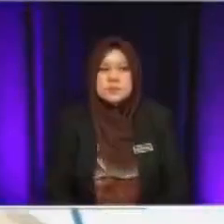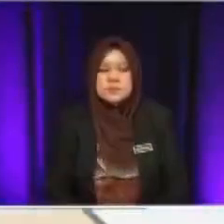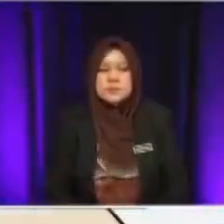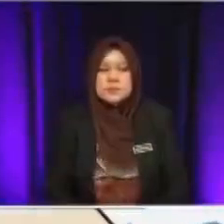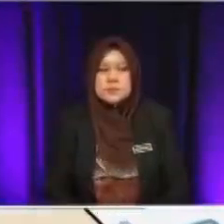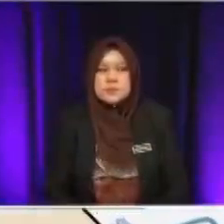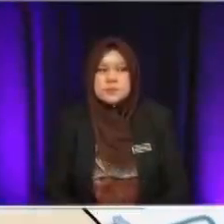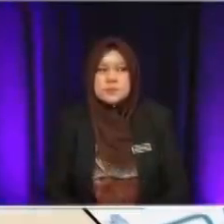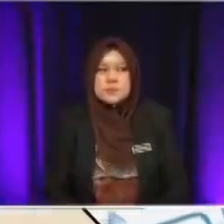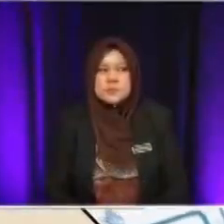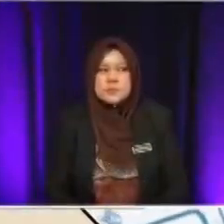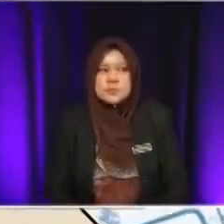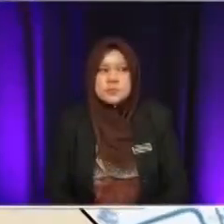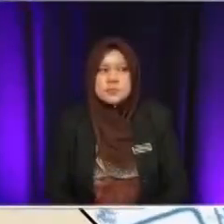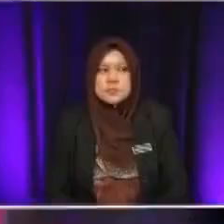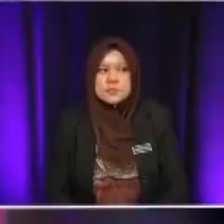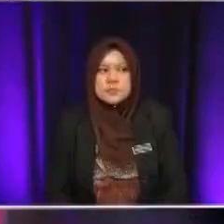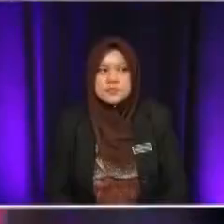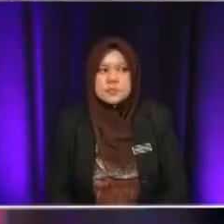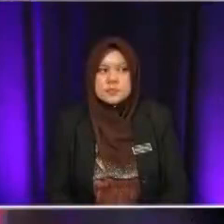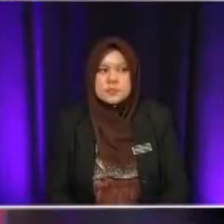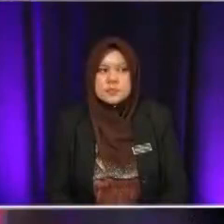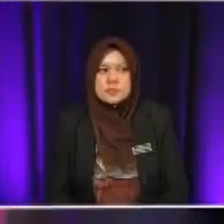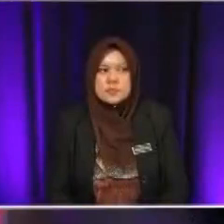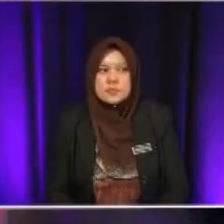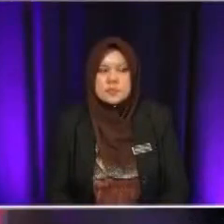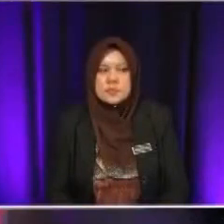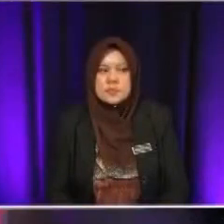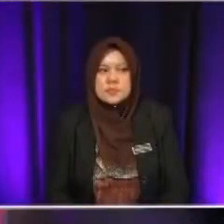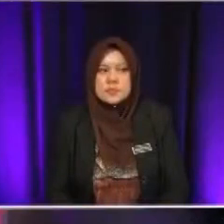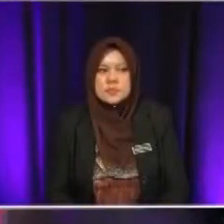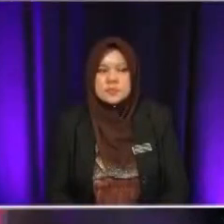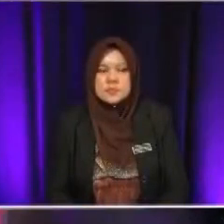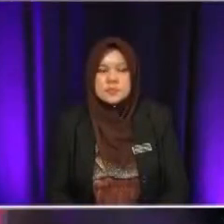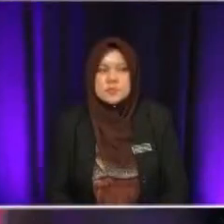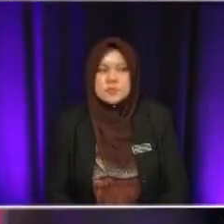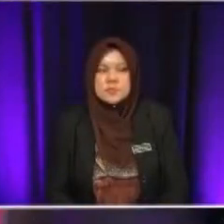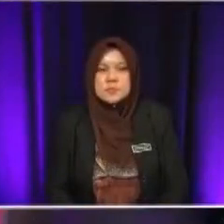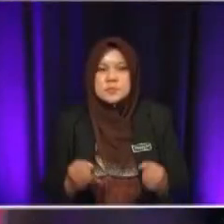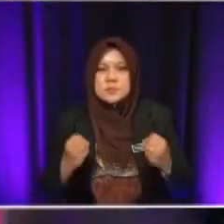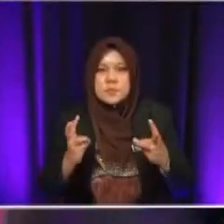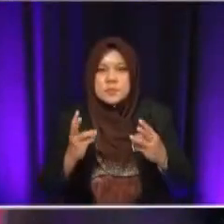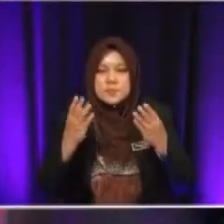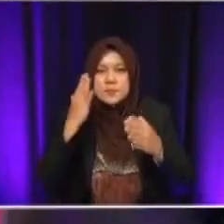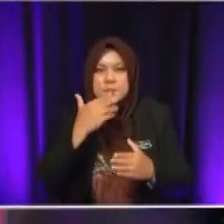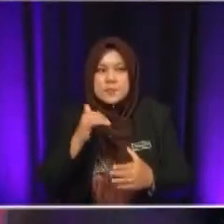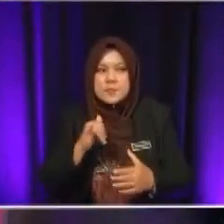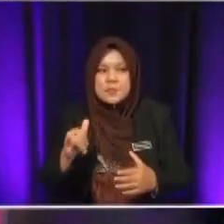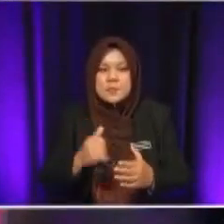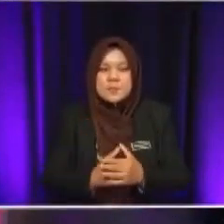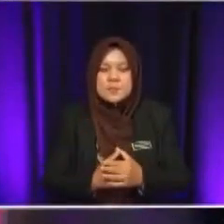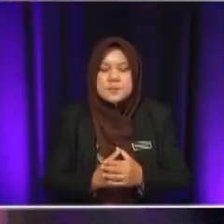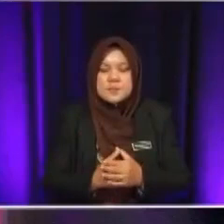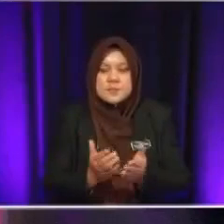Sekejap cikgu. Saya buka dulu. Okey, boleh Mira. Ini kita punya gunting. Wah, cantiknya cikgu punya.